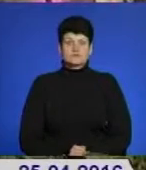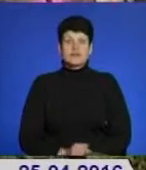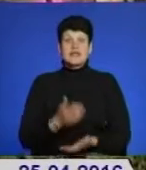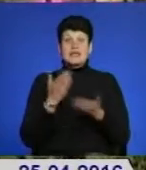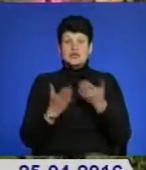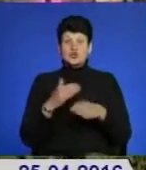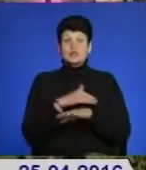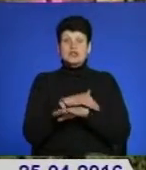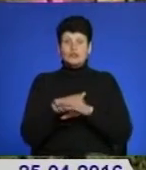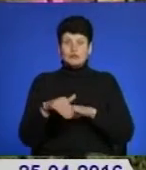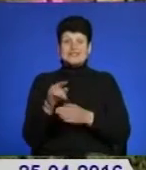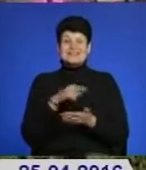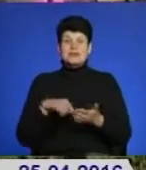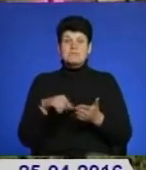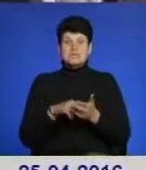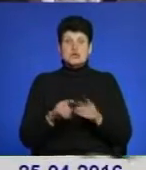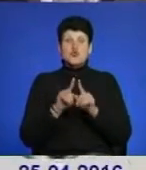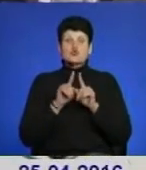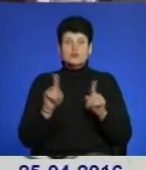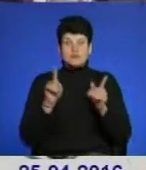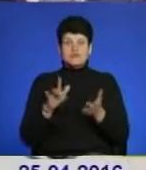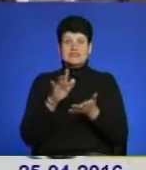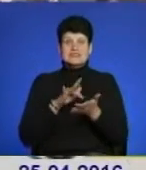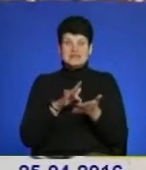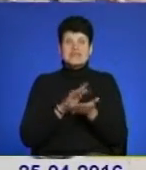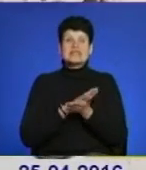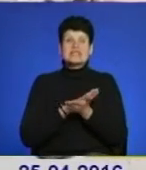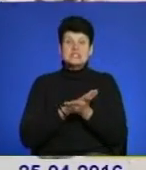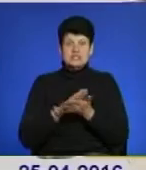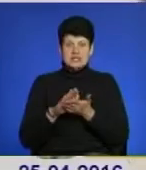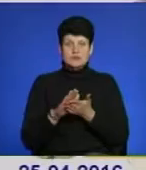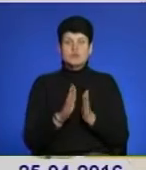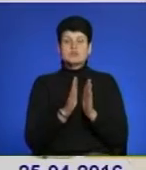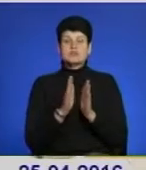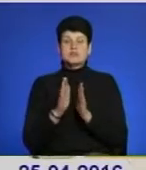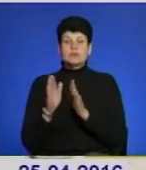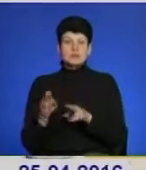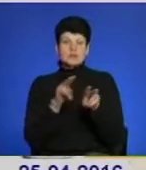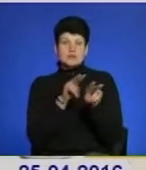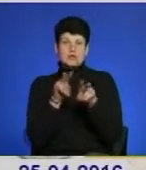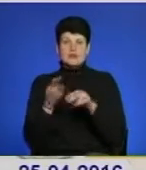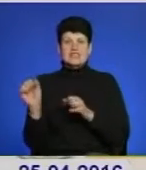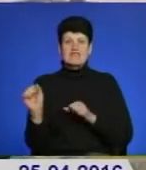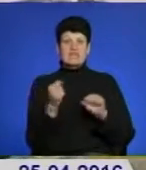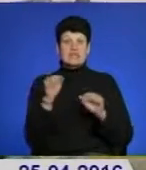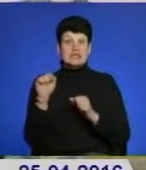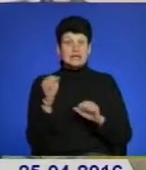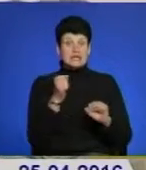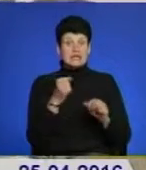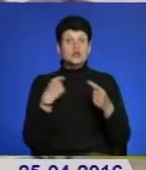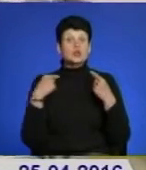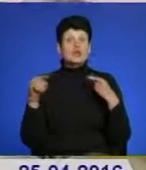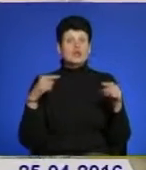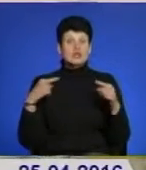Якщо на вулицях міста, особливо центральних, таки чисто, бо за порядком справно слідкують двірники, то інші